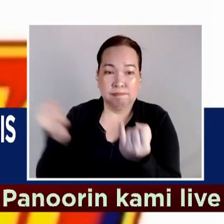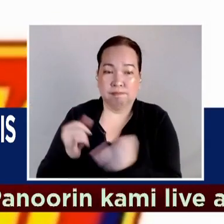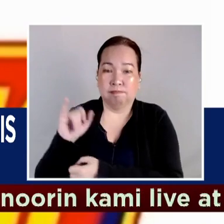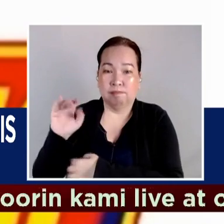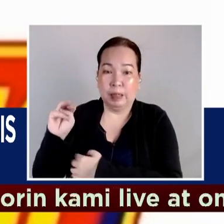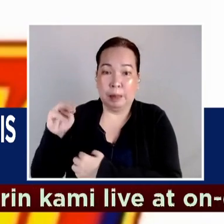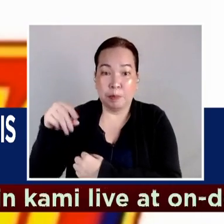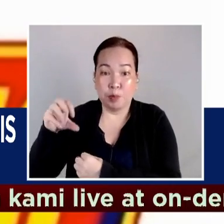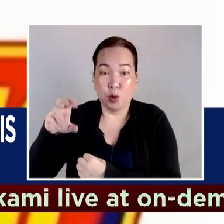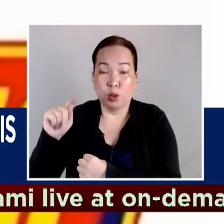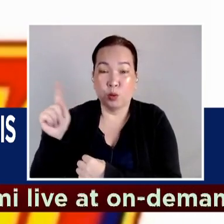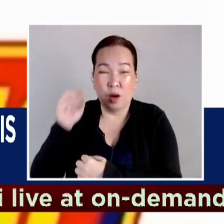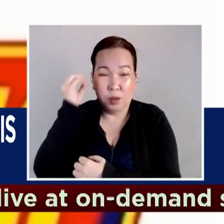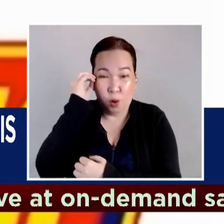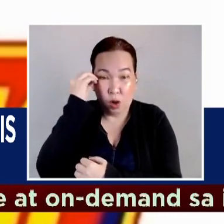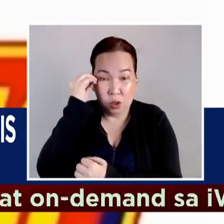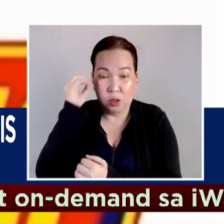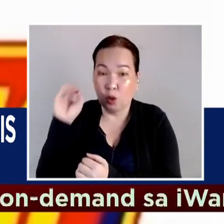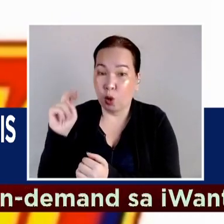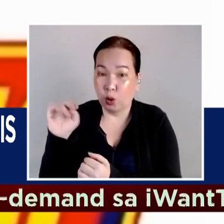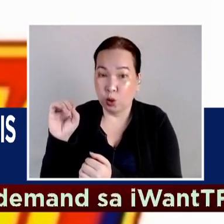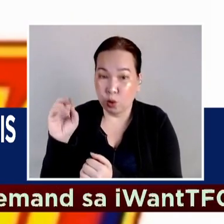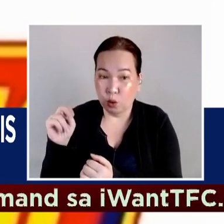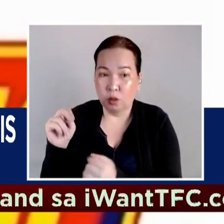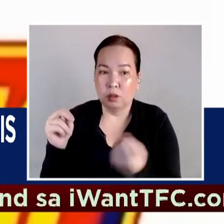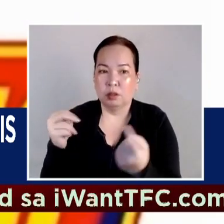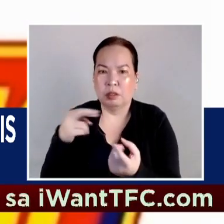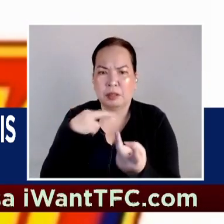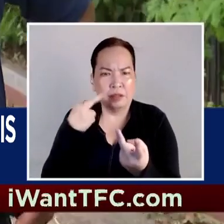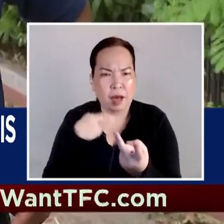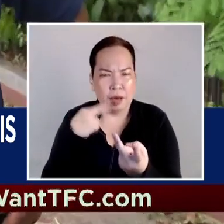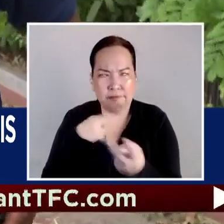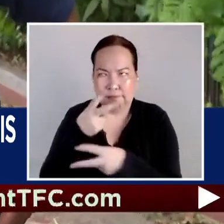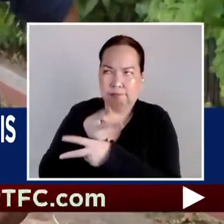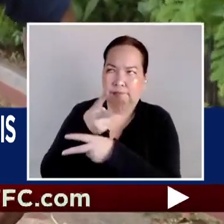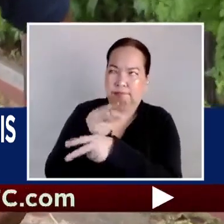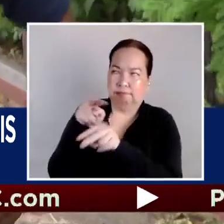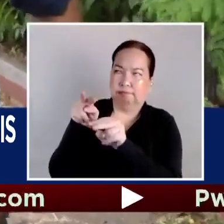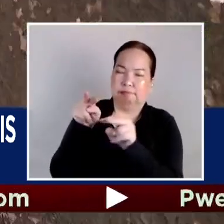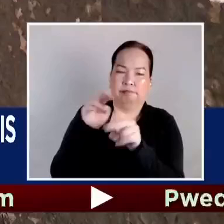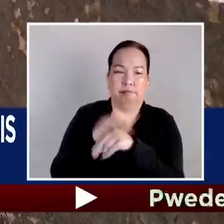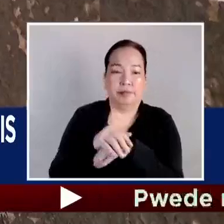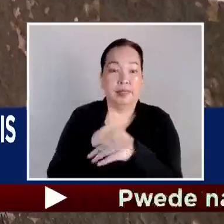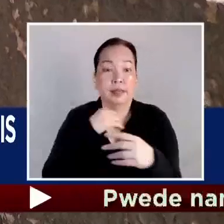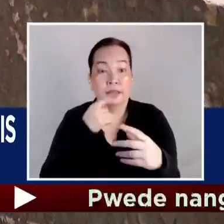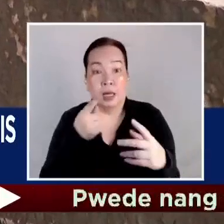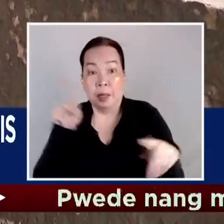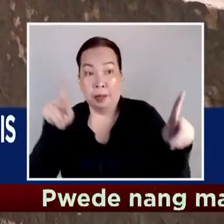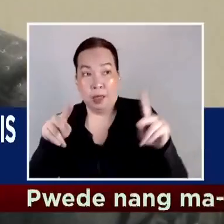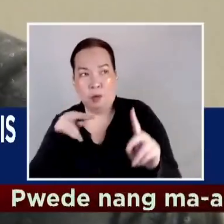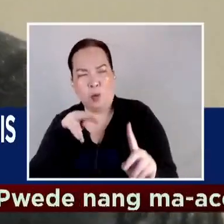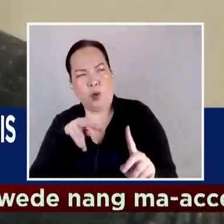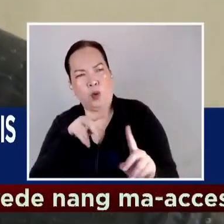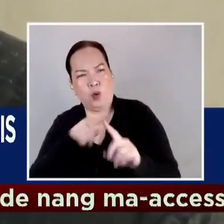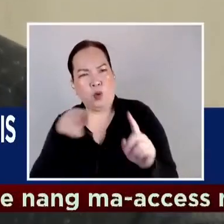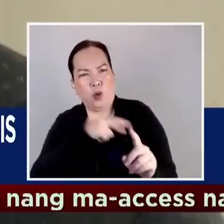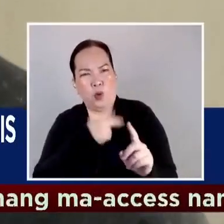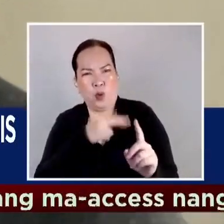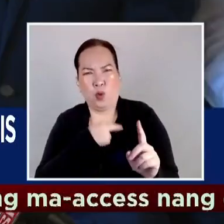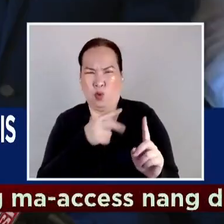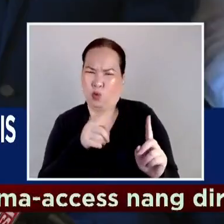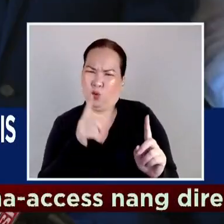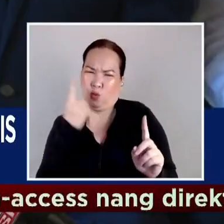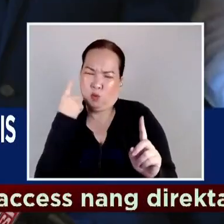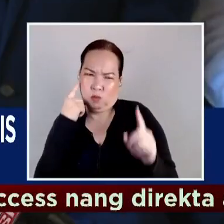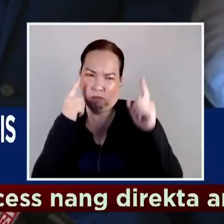sibuyas and bigas, dapat bantayan yun. Umani naman ng iba't ibang reaksyon sa industriya ng agrikultura